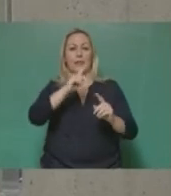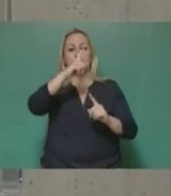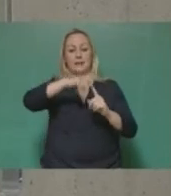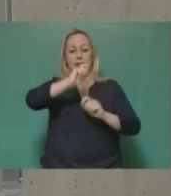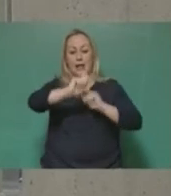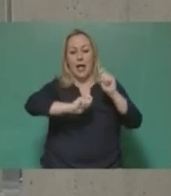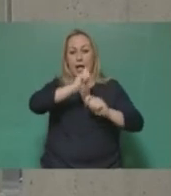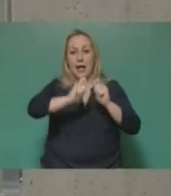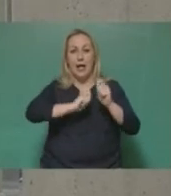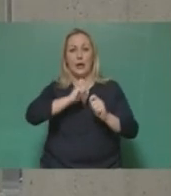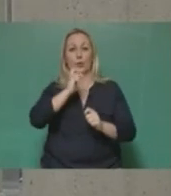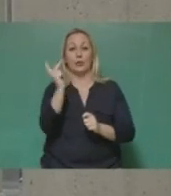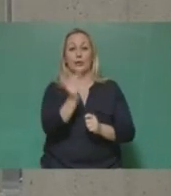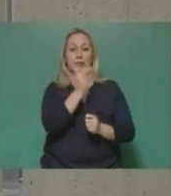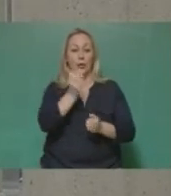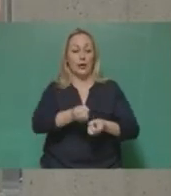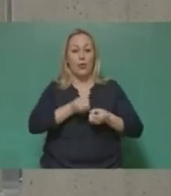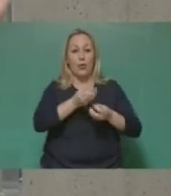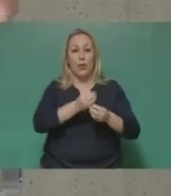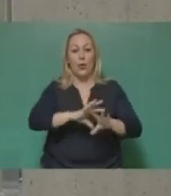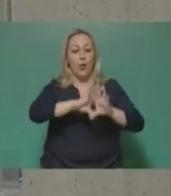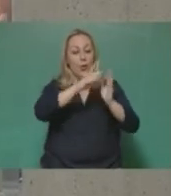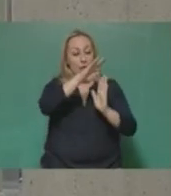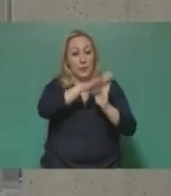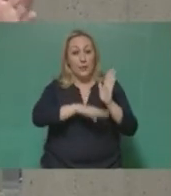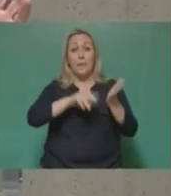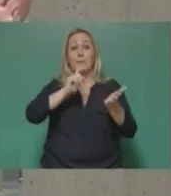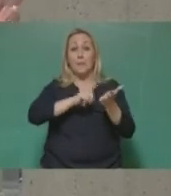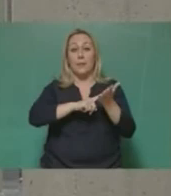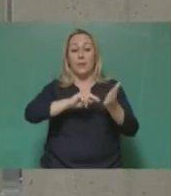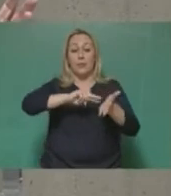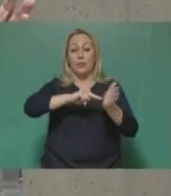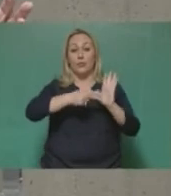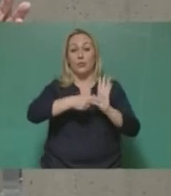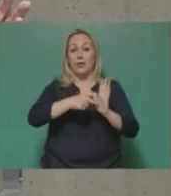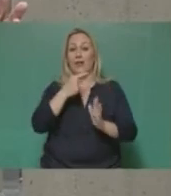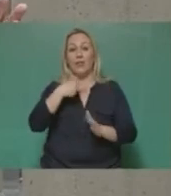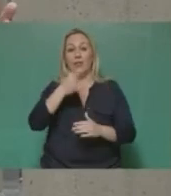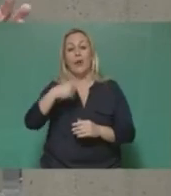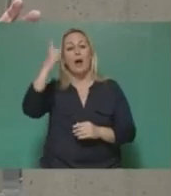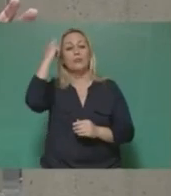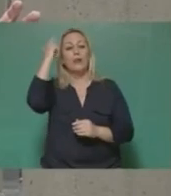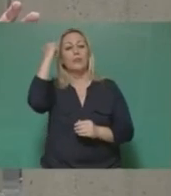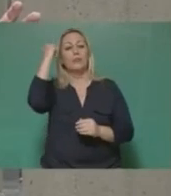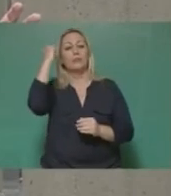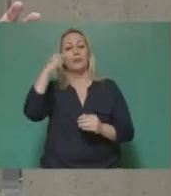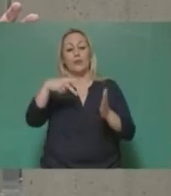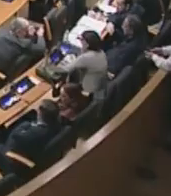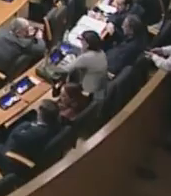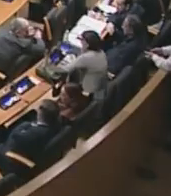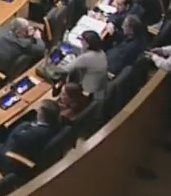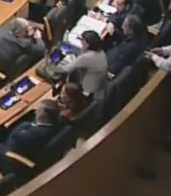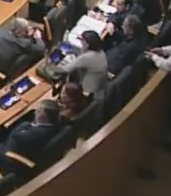μπορούμε να πάμε μπροστά το Δήμο μας. Δηλαδή λαγούς με πετραχίλια δεν μπορούμε να φανταζόμαστε το 2018.